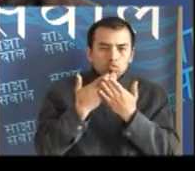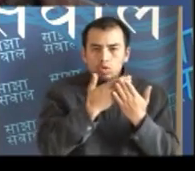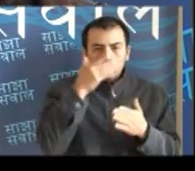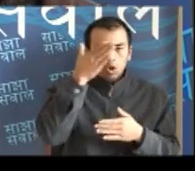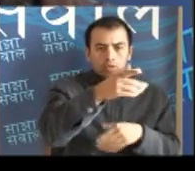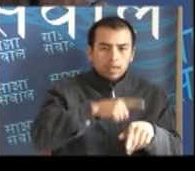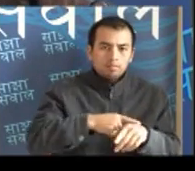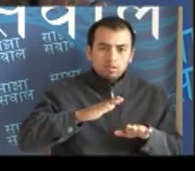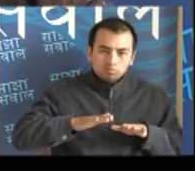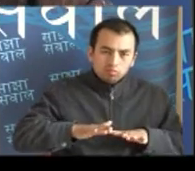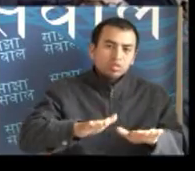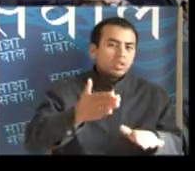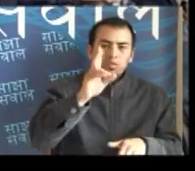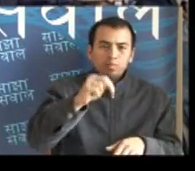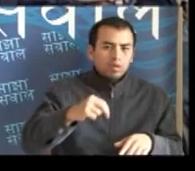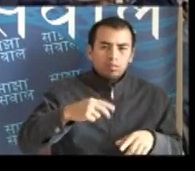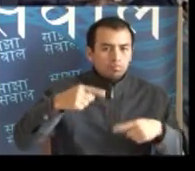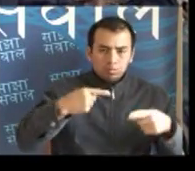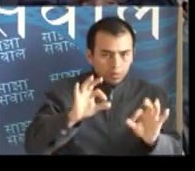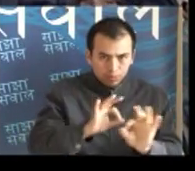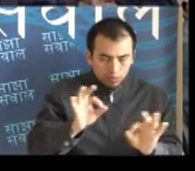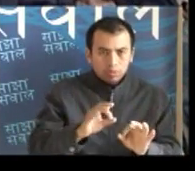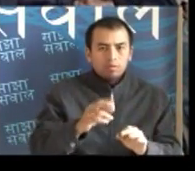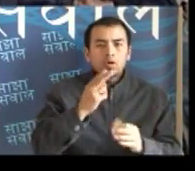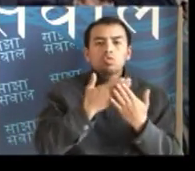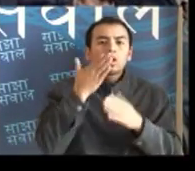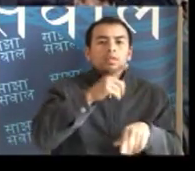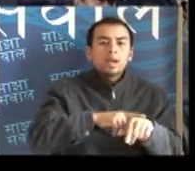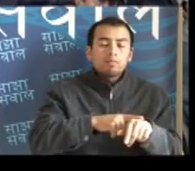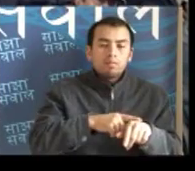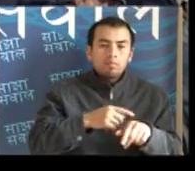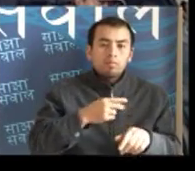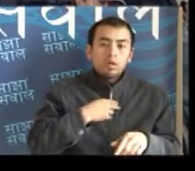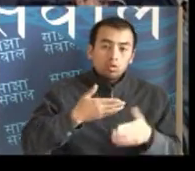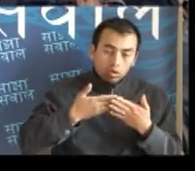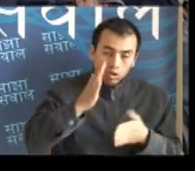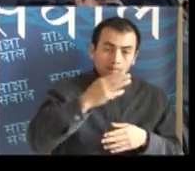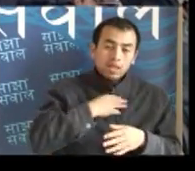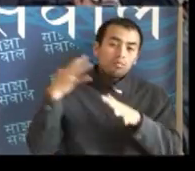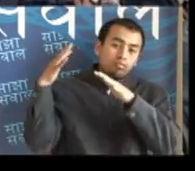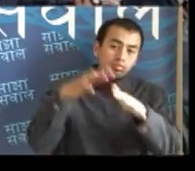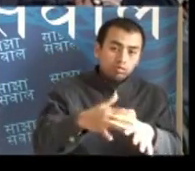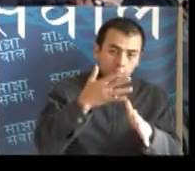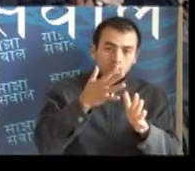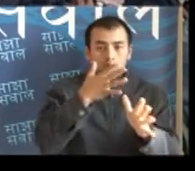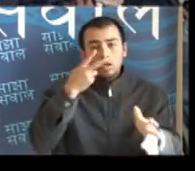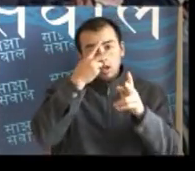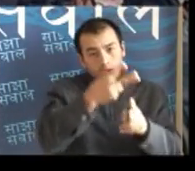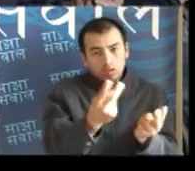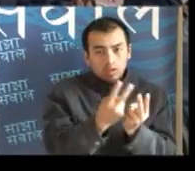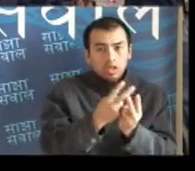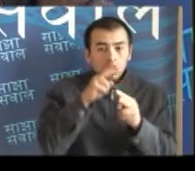जाँदाखेरिको अवस्था चाहिँ घिस्रेर जानु पर्थ्यो। जब म स्कुल जान्थेँ त्यतिखेर चाहिँ मलाई हेर्ने, जन्ती जस्तै गरेर मलाई हेर्ने, स्कुल नपुग्नु जेलसम्म